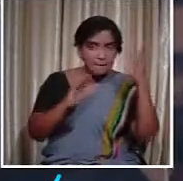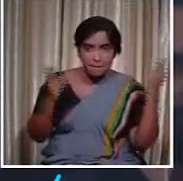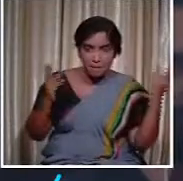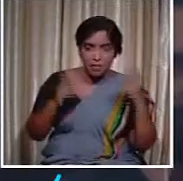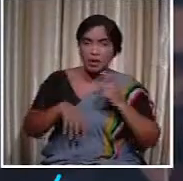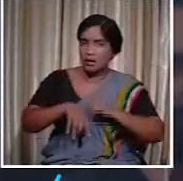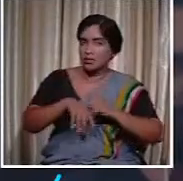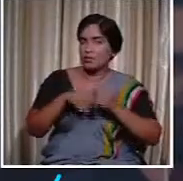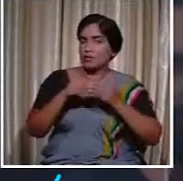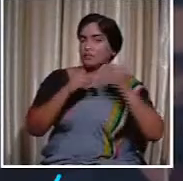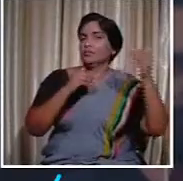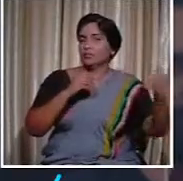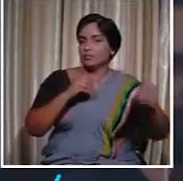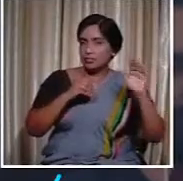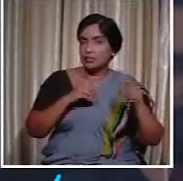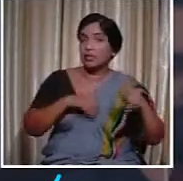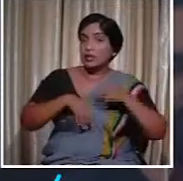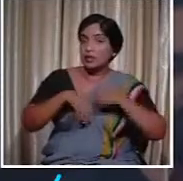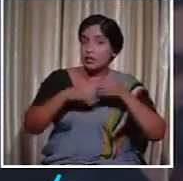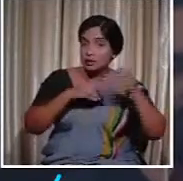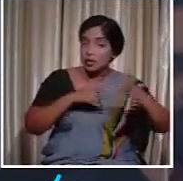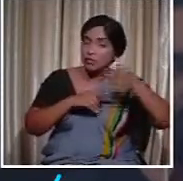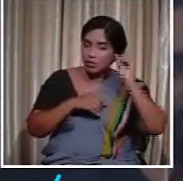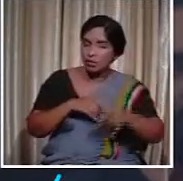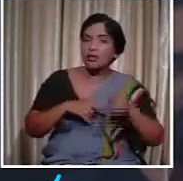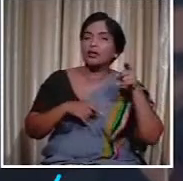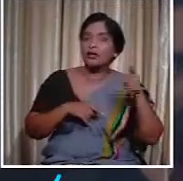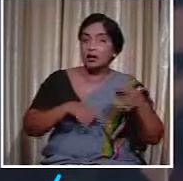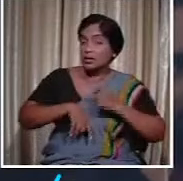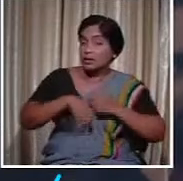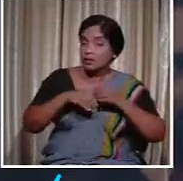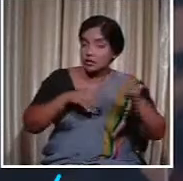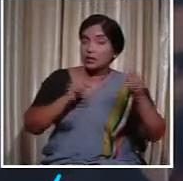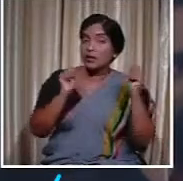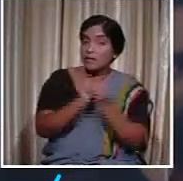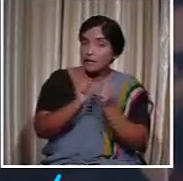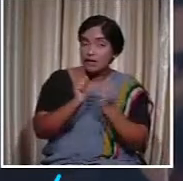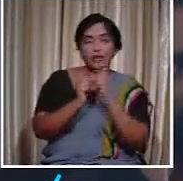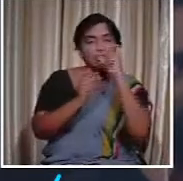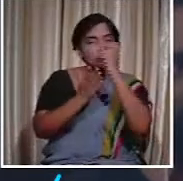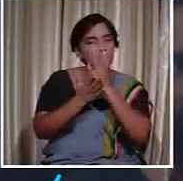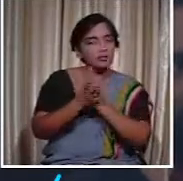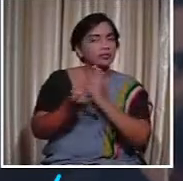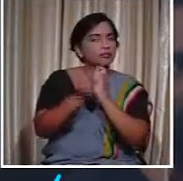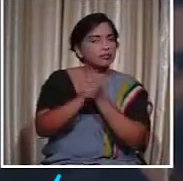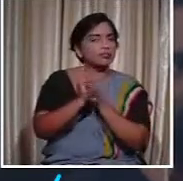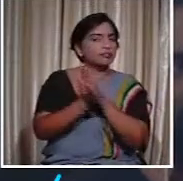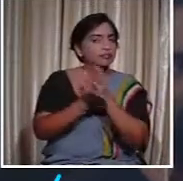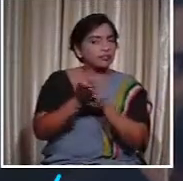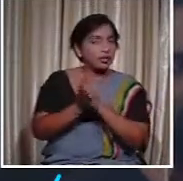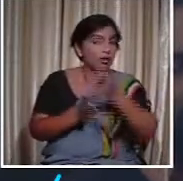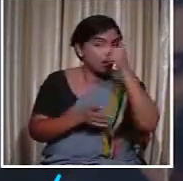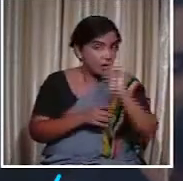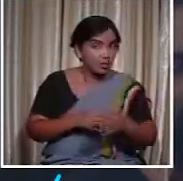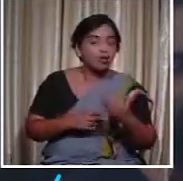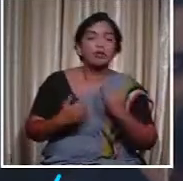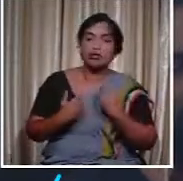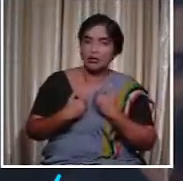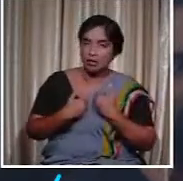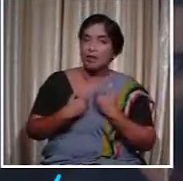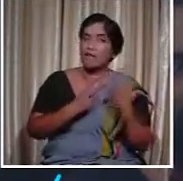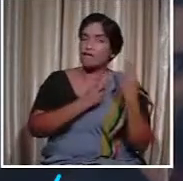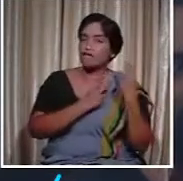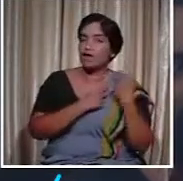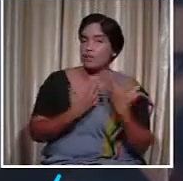යම් කාලයක් අරගෙන ඒ කාලයට එකඟ වෙලා ඒ කාලය තුල කළ යුතු ව්‍යවස්ථා ප්‍රතිසංස්කරණ කරන්න එකඟ වුණොත් අපි බාර